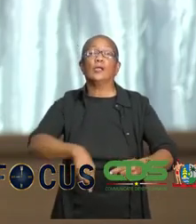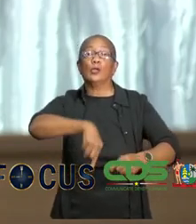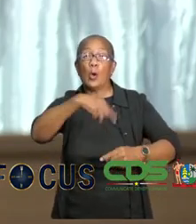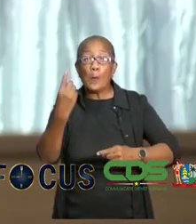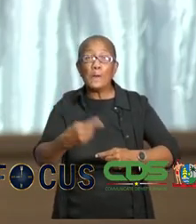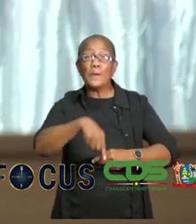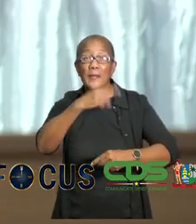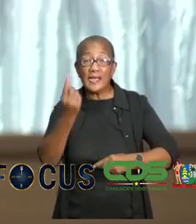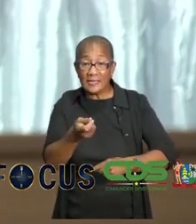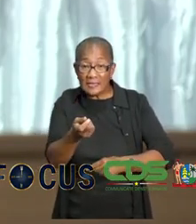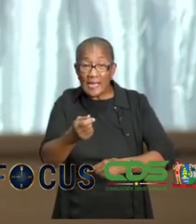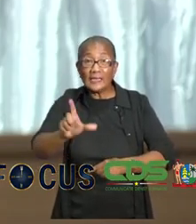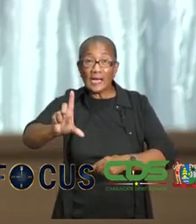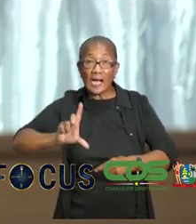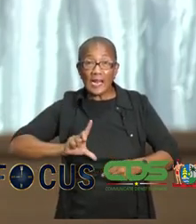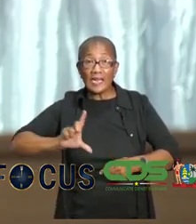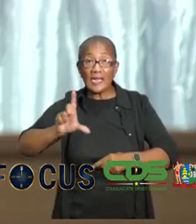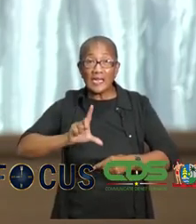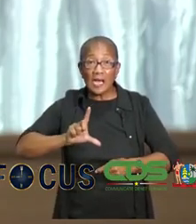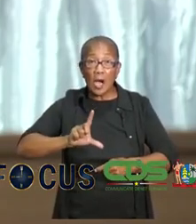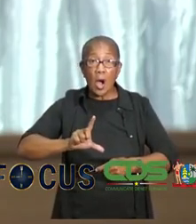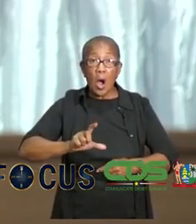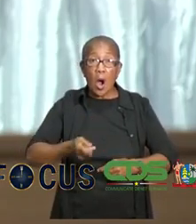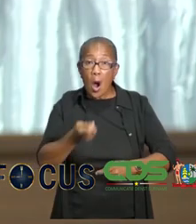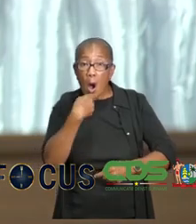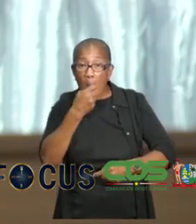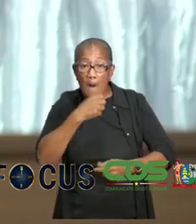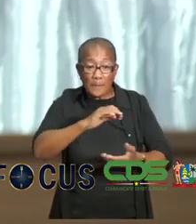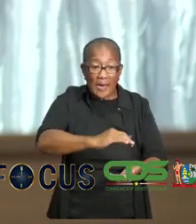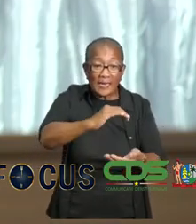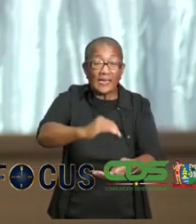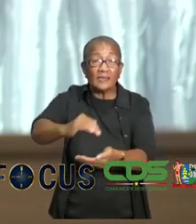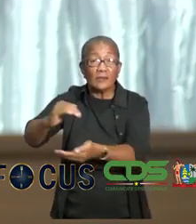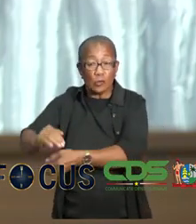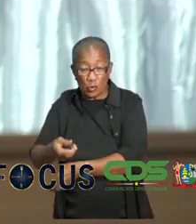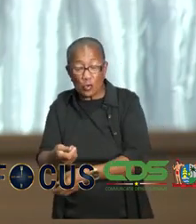gaan lenen om pakketten te kunnen kopen, om